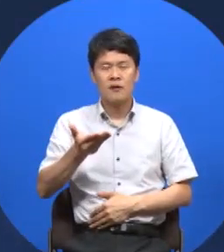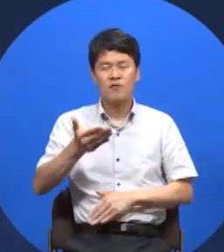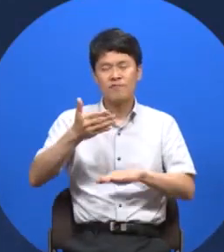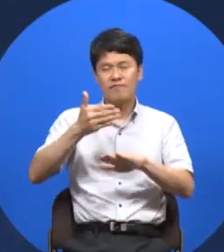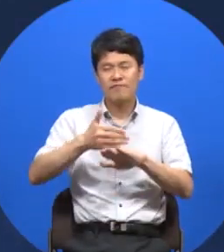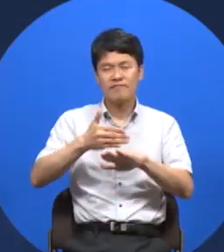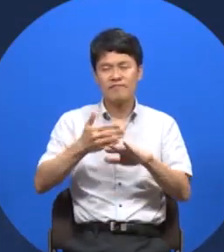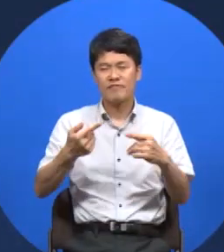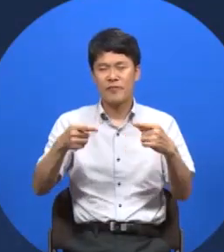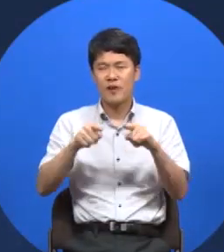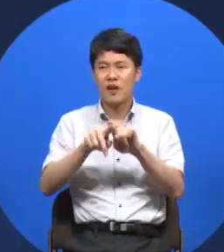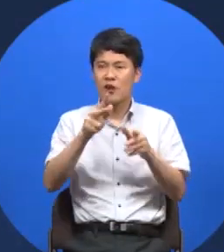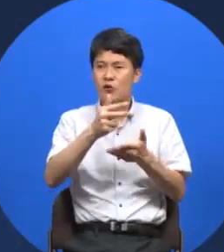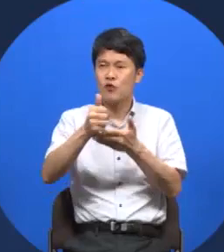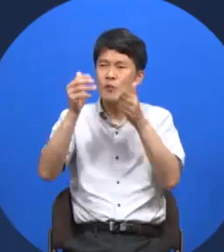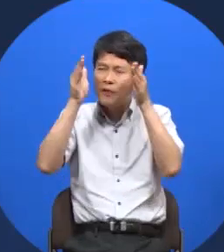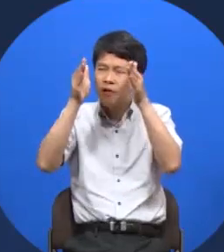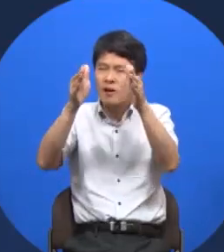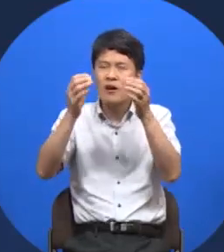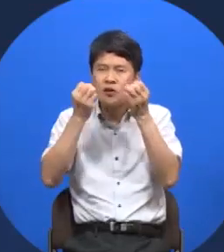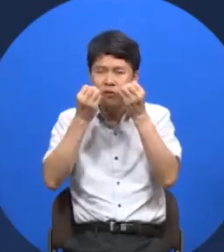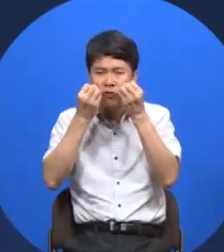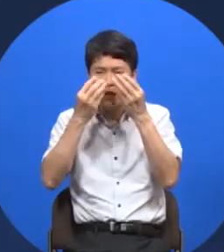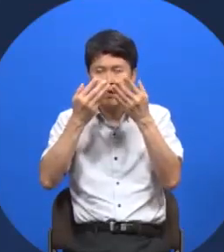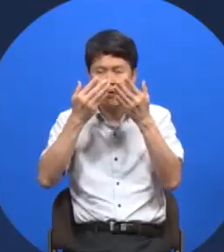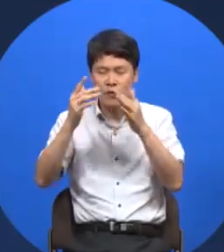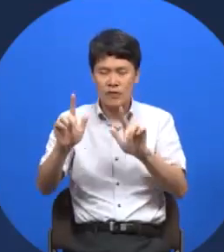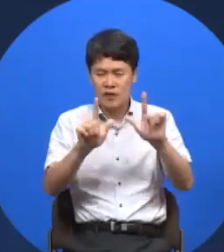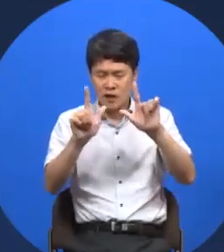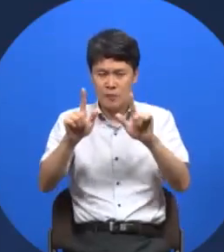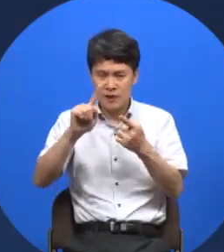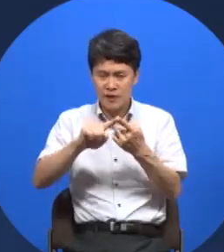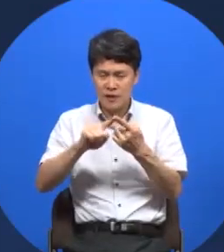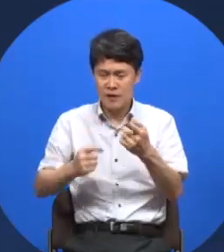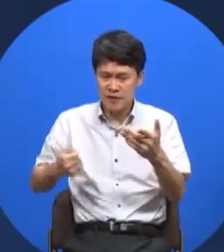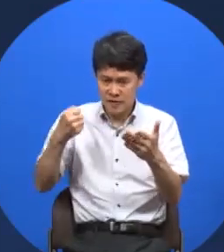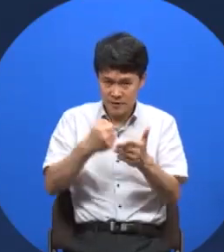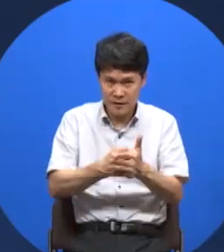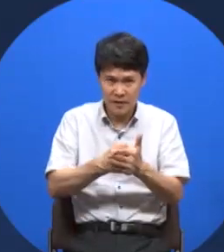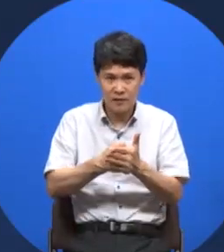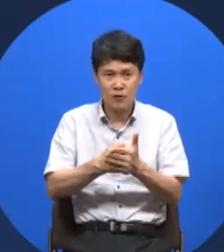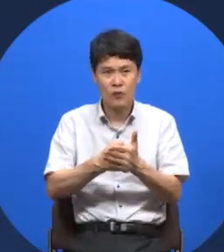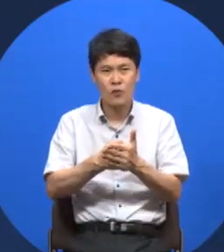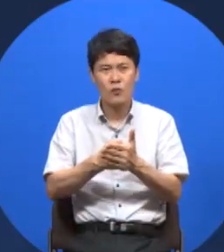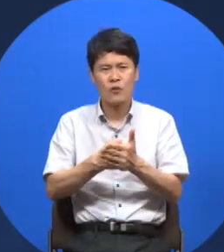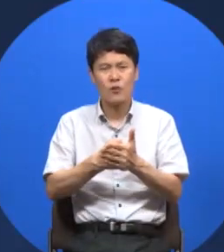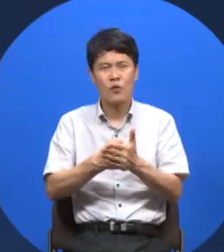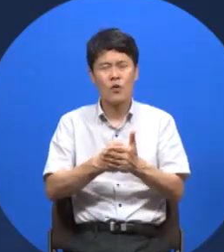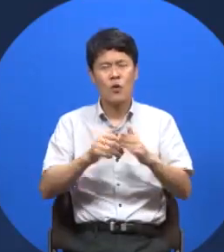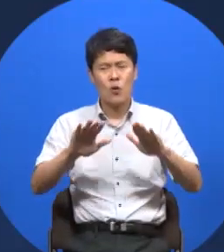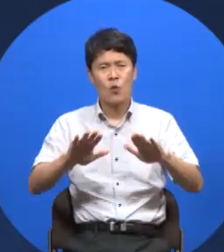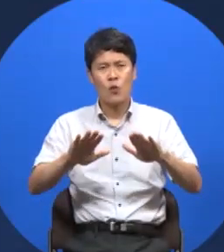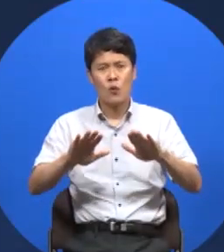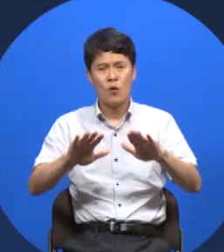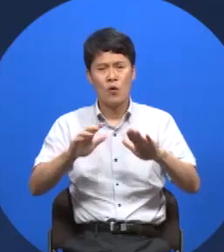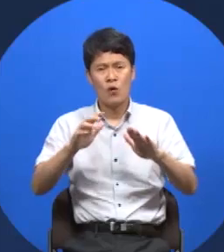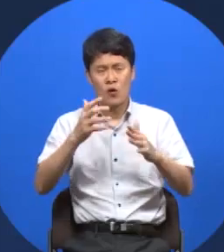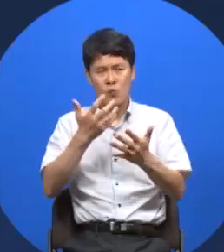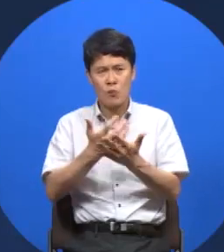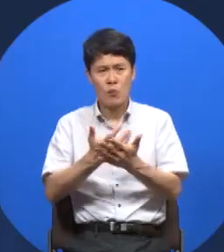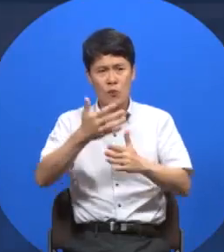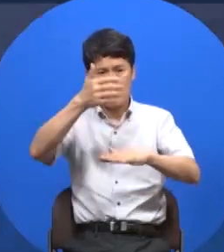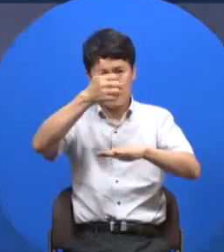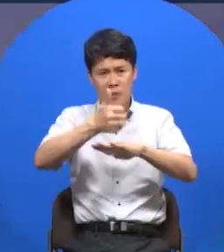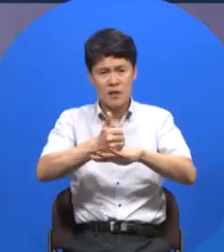감사와 함께 주님을 향한 새로운 삶에 대한 결단을 드리자마자 오늘 본문의 마지막 절입니다.